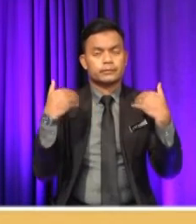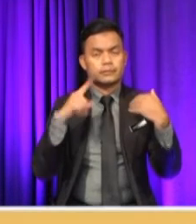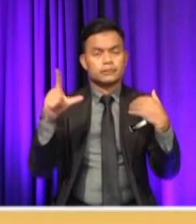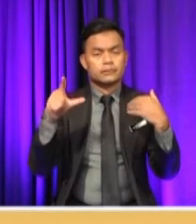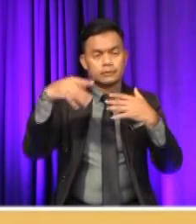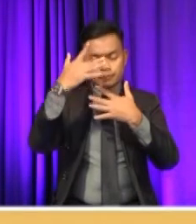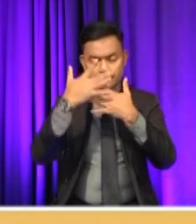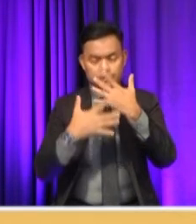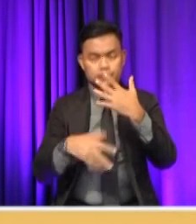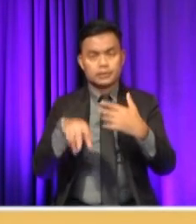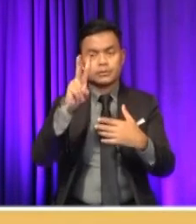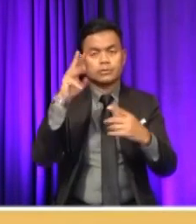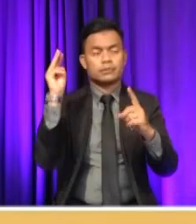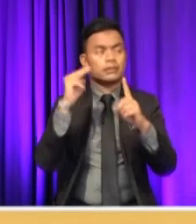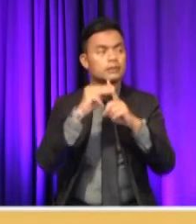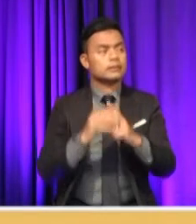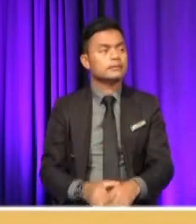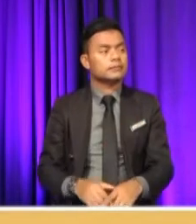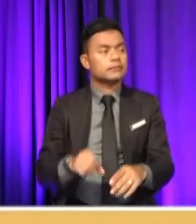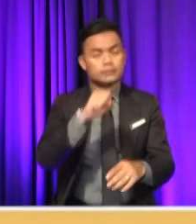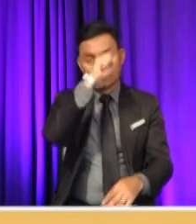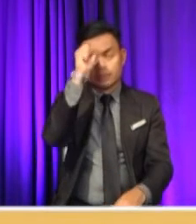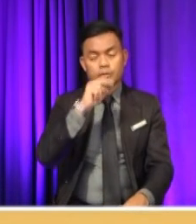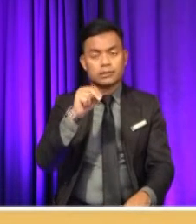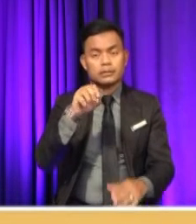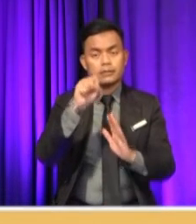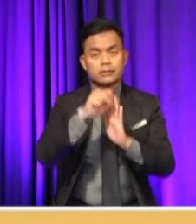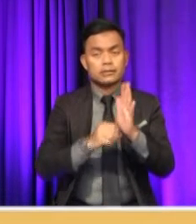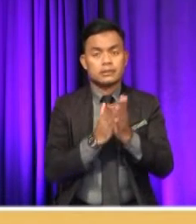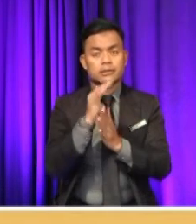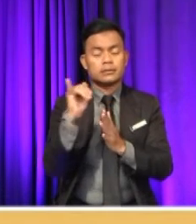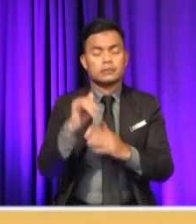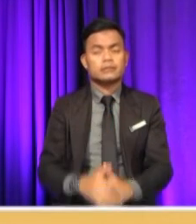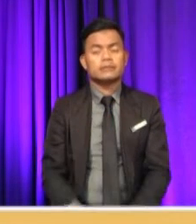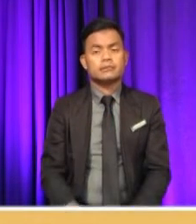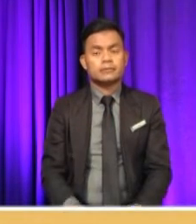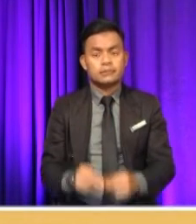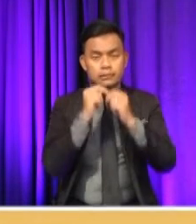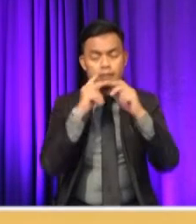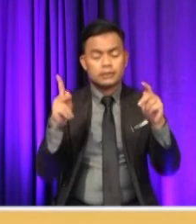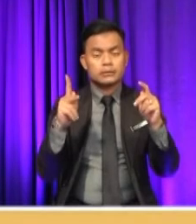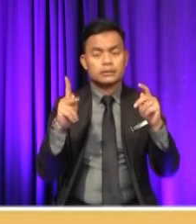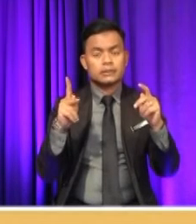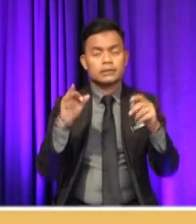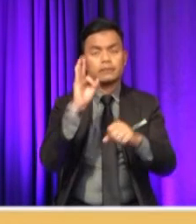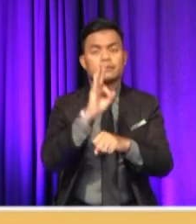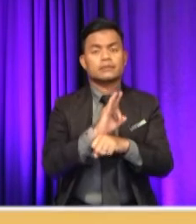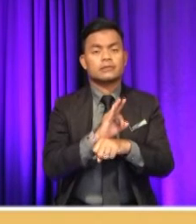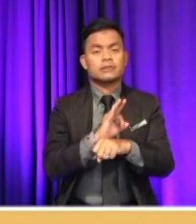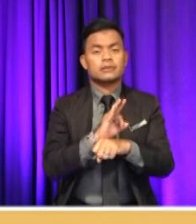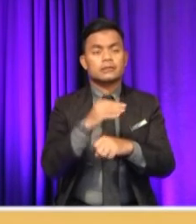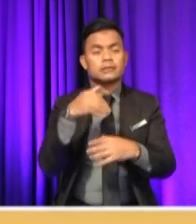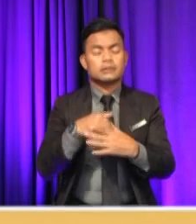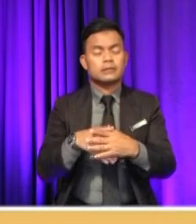markah. Okey. Soalan seterusnya, ini tak ada jawapan. Okey, nyatakan fungsi komponen berikut dalam sistem